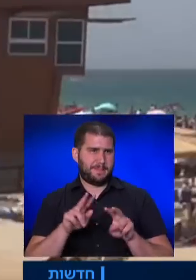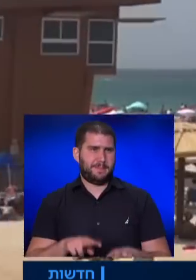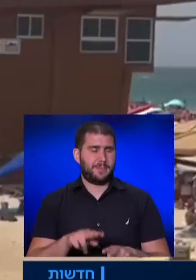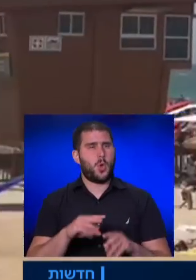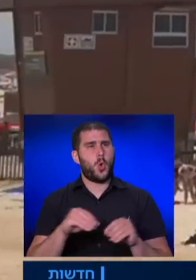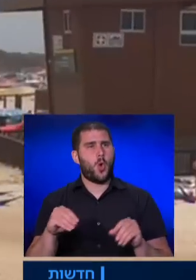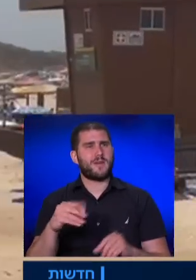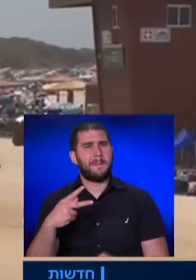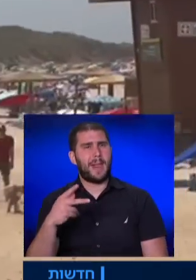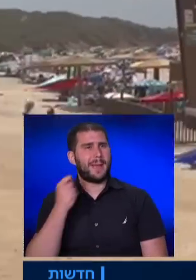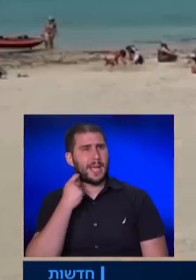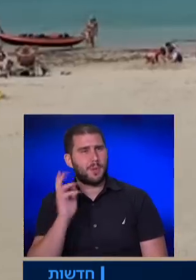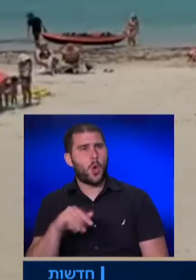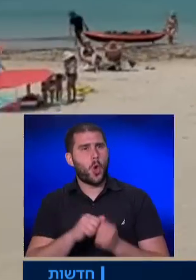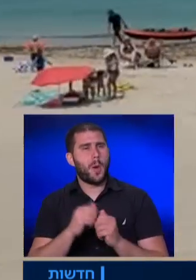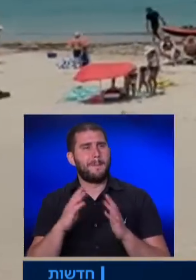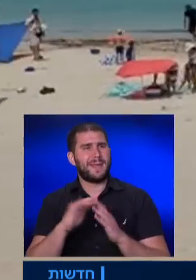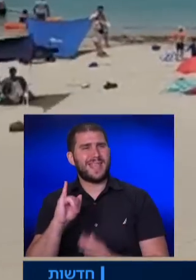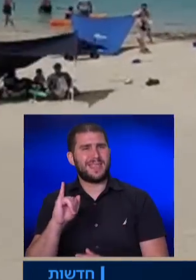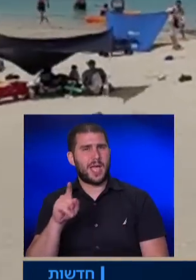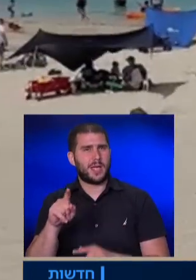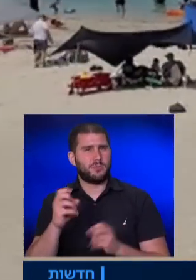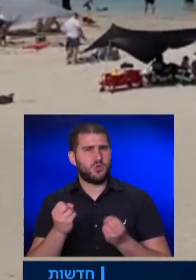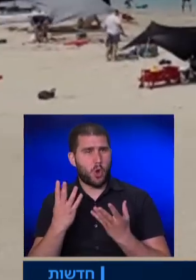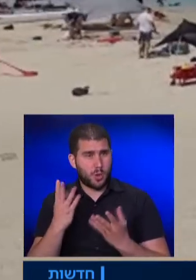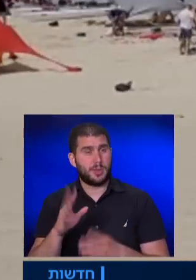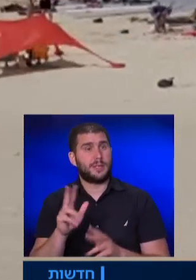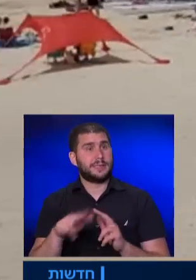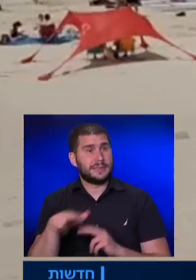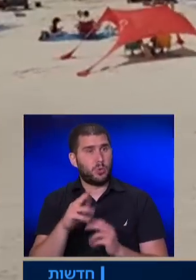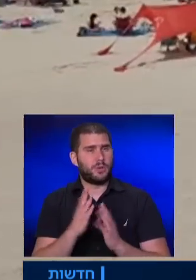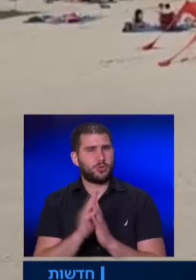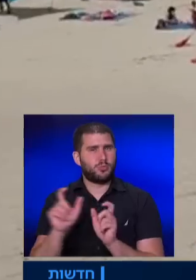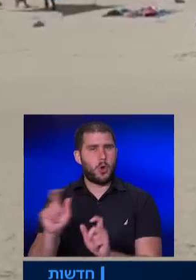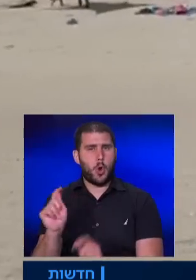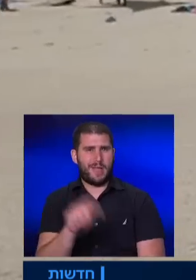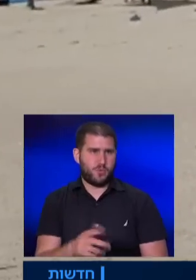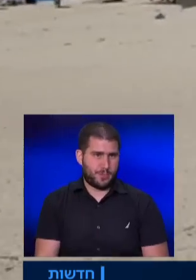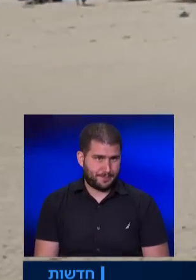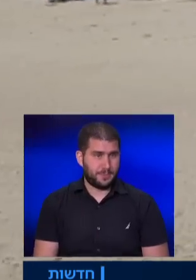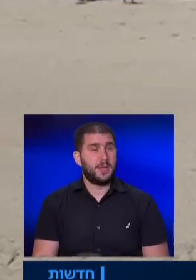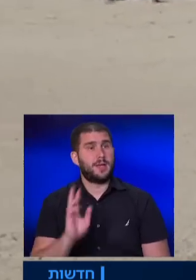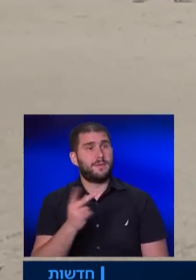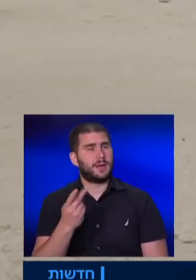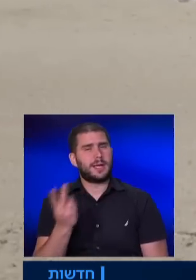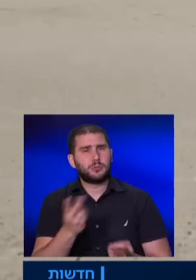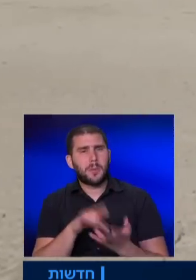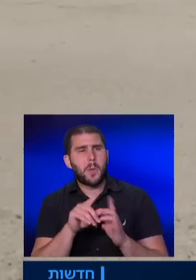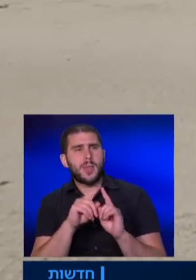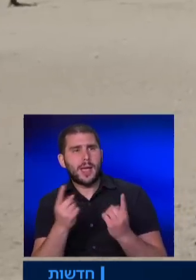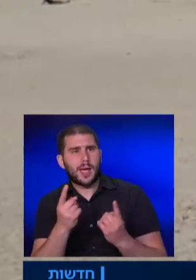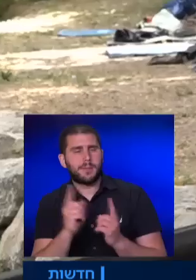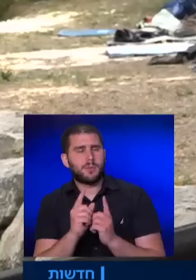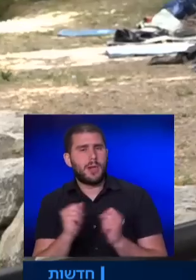חוף פלמחים וחוף בית ינאי שבשרון, והציבור התבקש שלא להגיע אליהם, ולמצוא לו מקומות אחרים